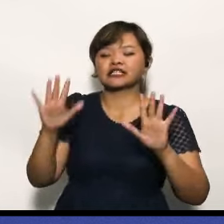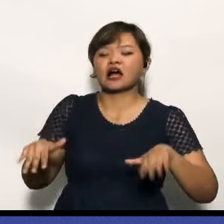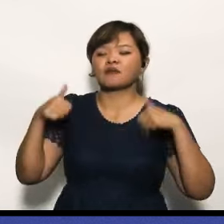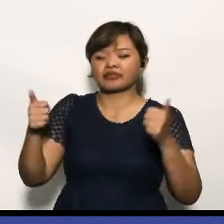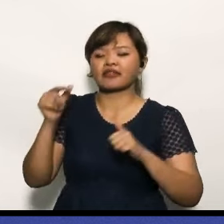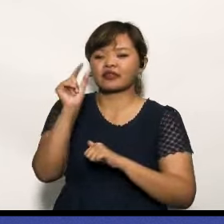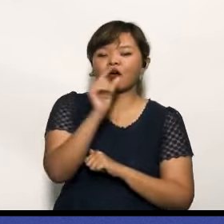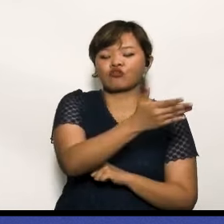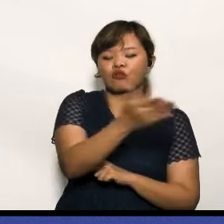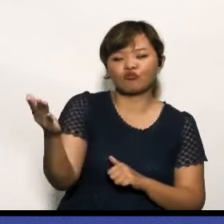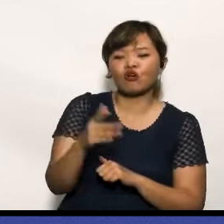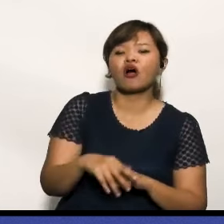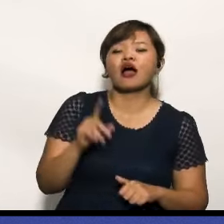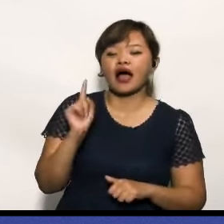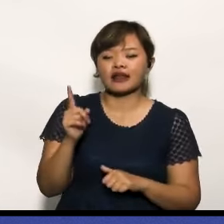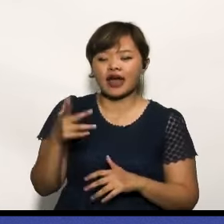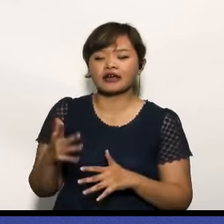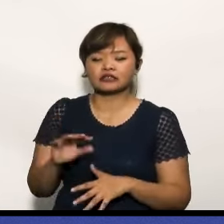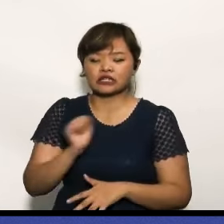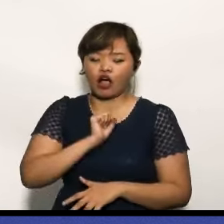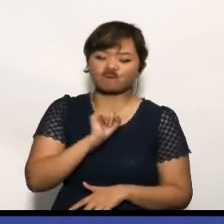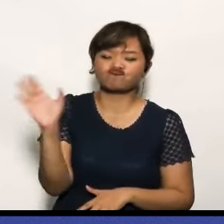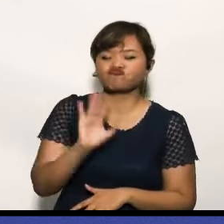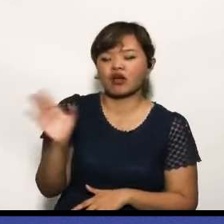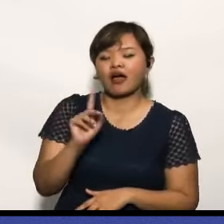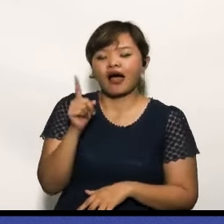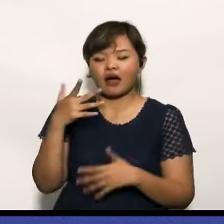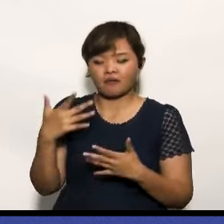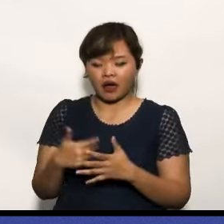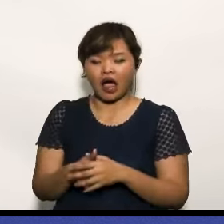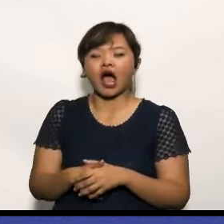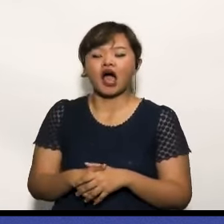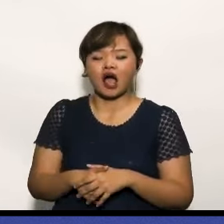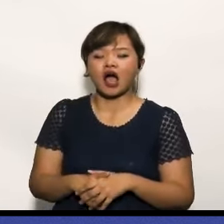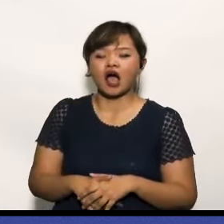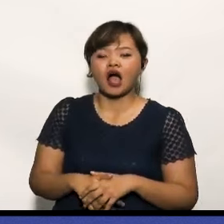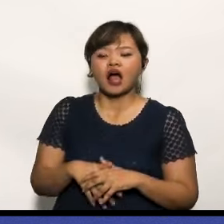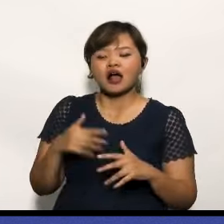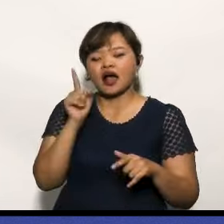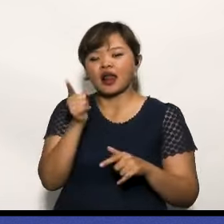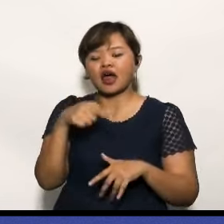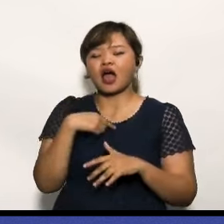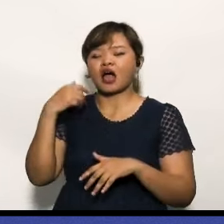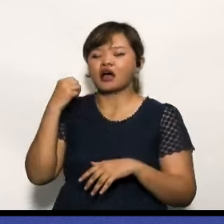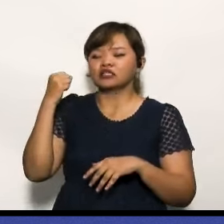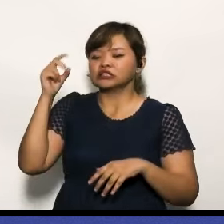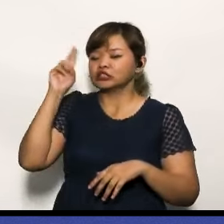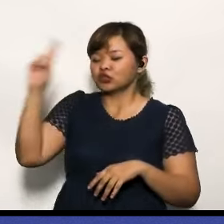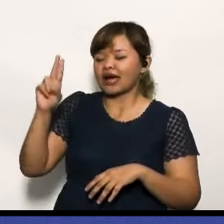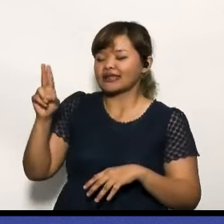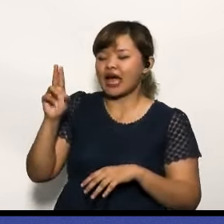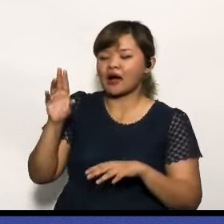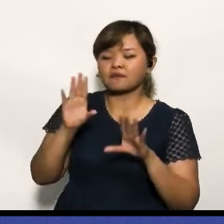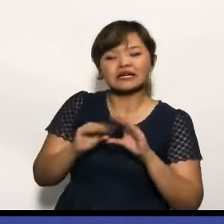Karena Allah-Allah yang mengerjakan di dalam kamu. So because God, for it is God who works in you. You